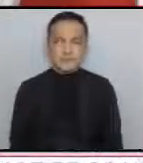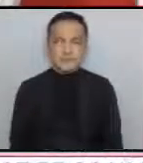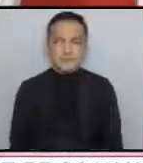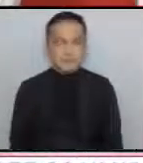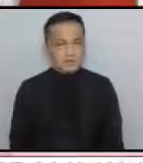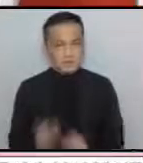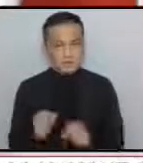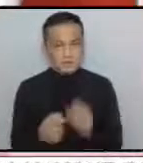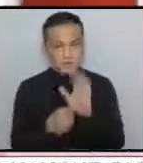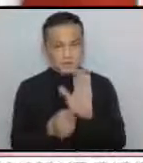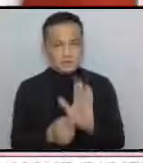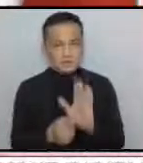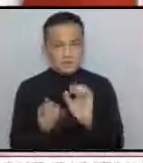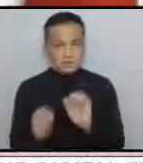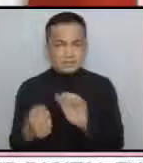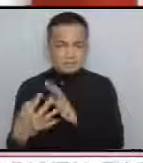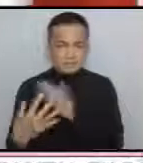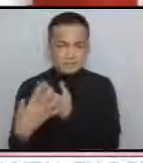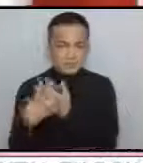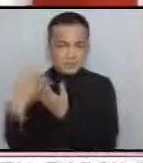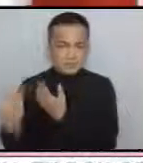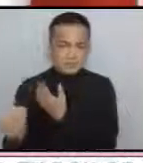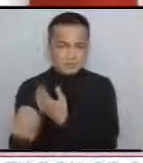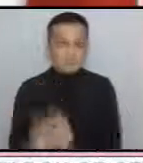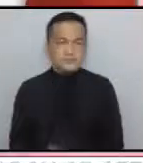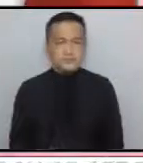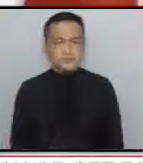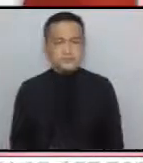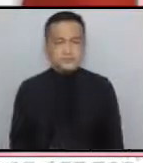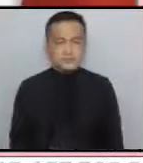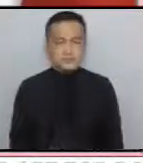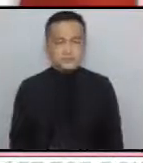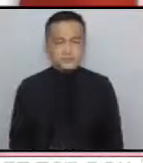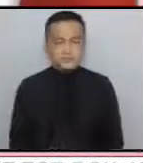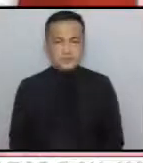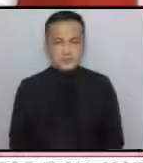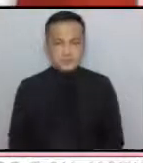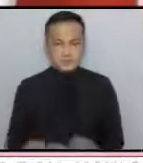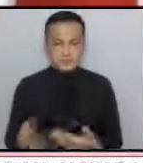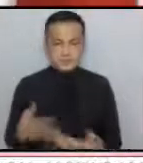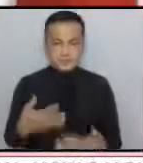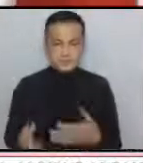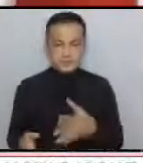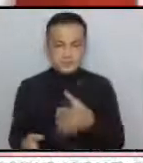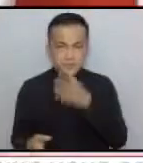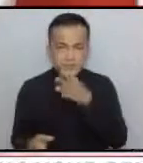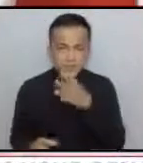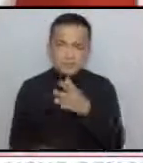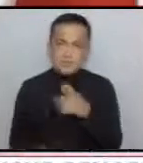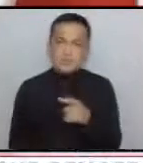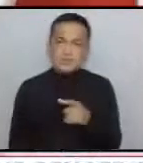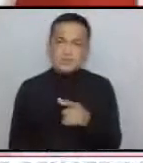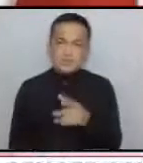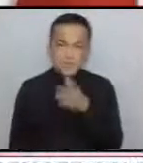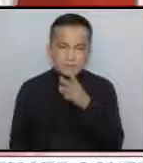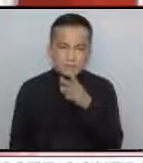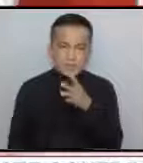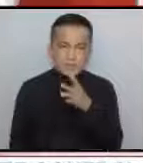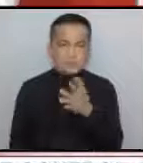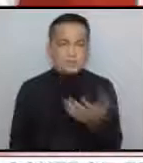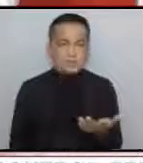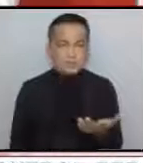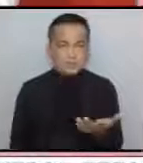tayo na kahit na yung mother nila, makikita nila na ano yung mother nila ano